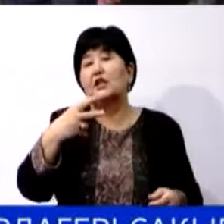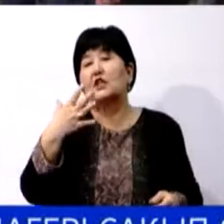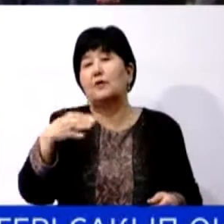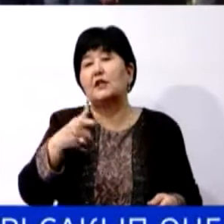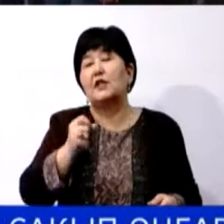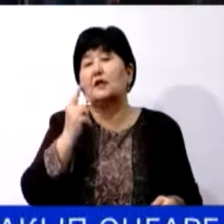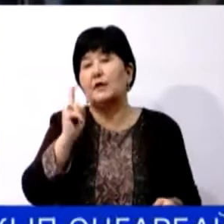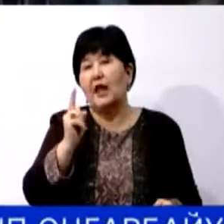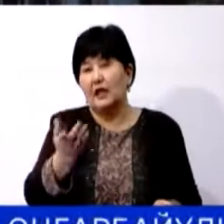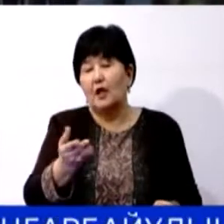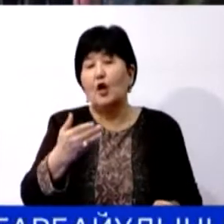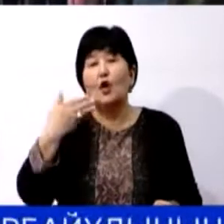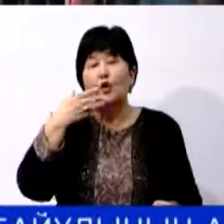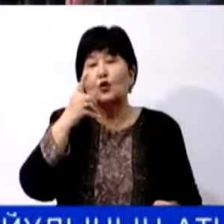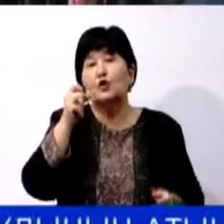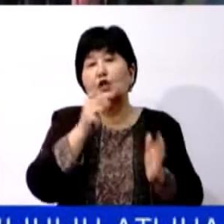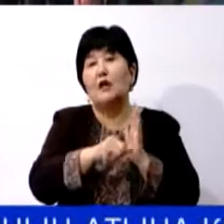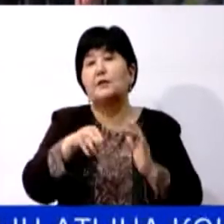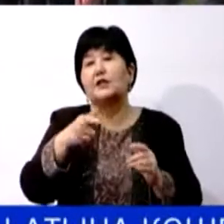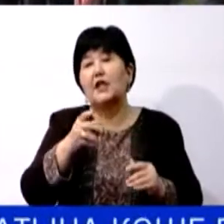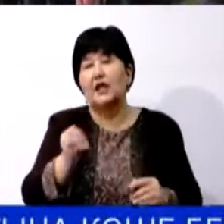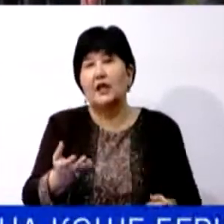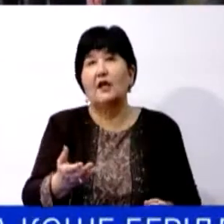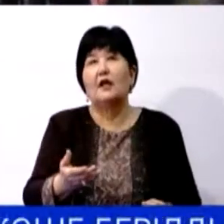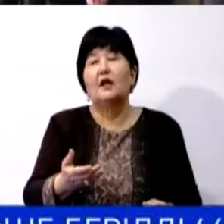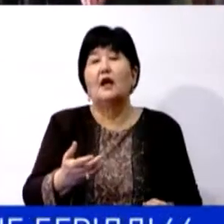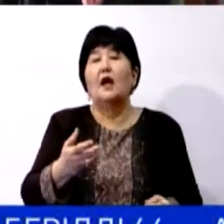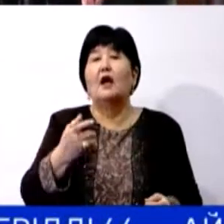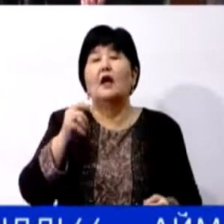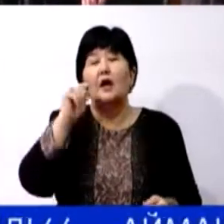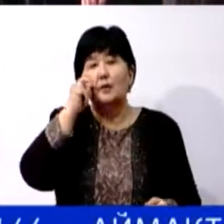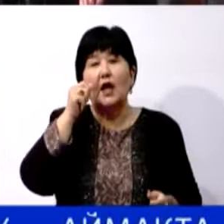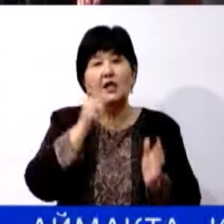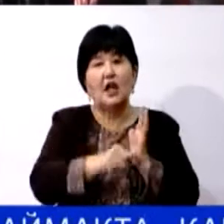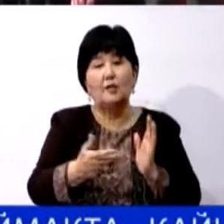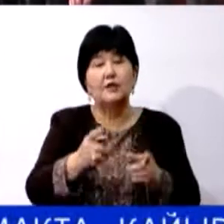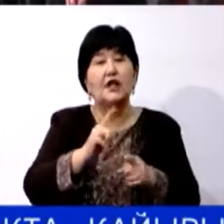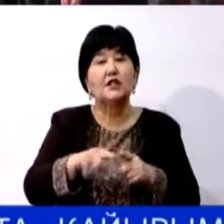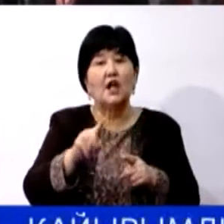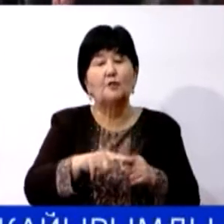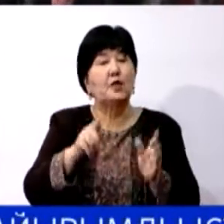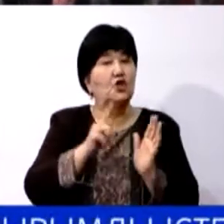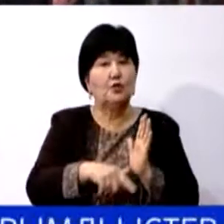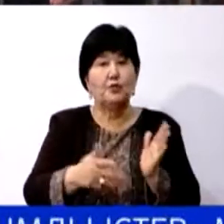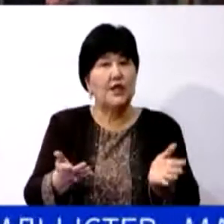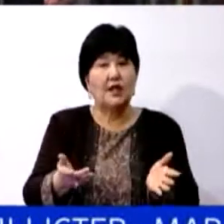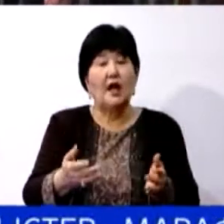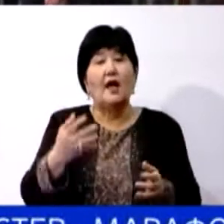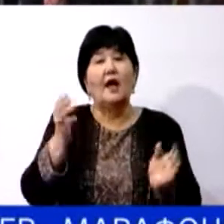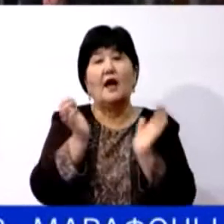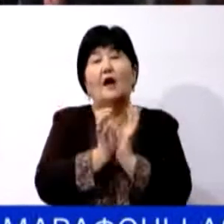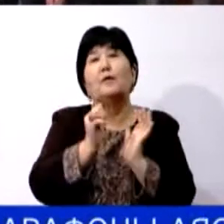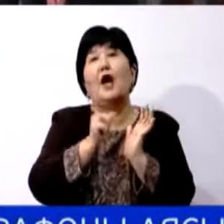теңгеден килограммы, күріш 160 теңгеден, басты пияз 60 теңгеден, сәбіз 70 теңгеден, 40 қабат